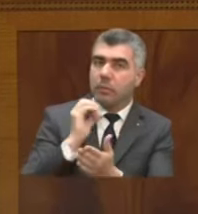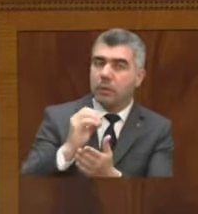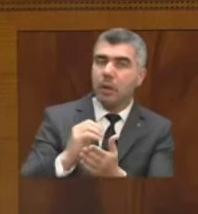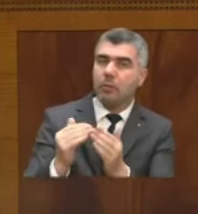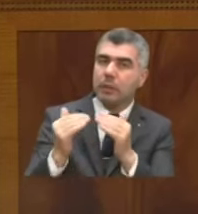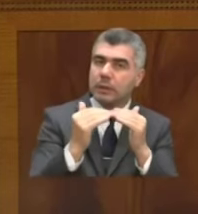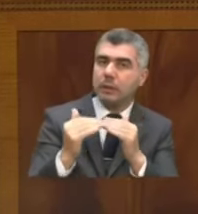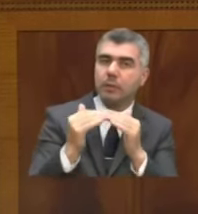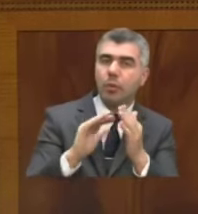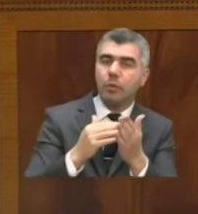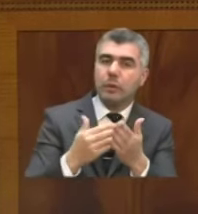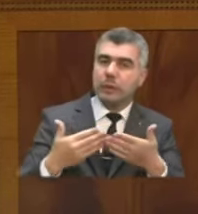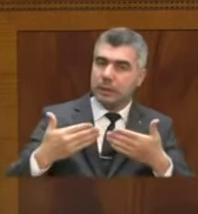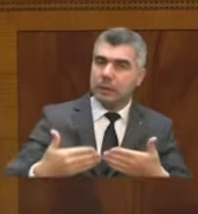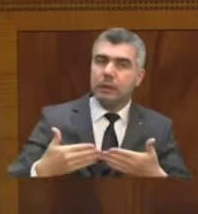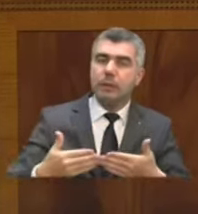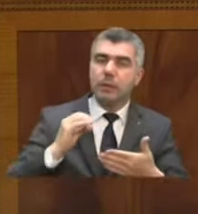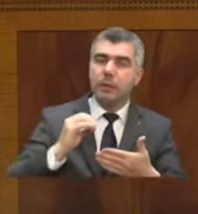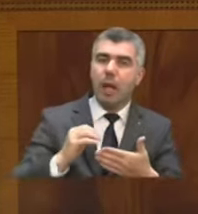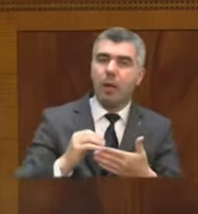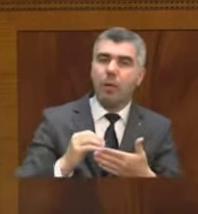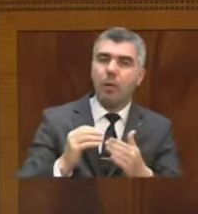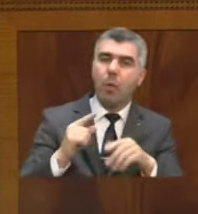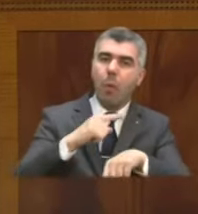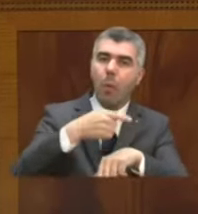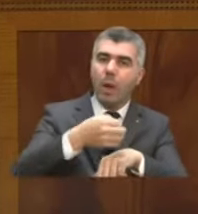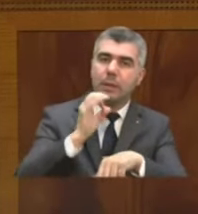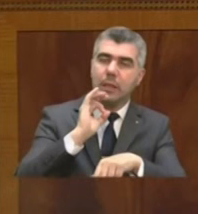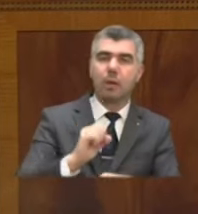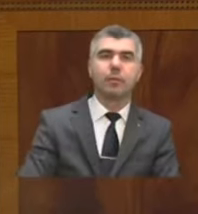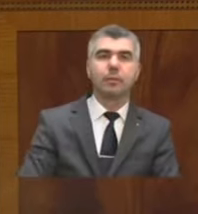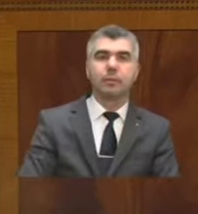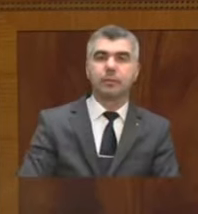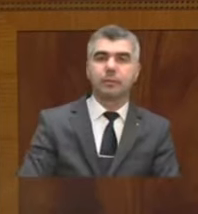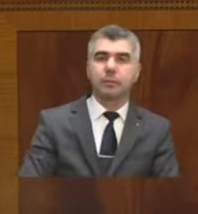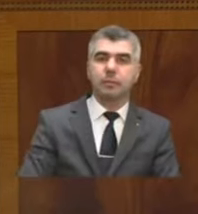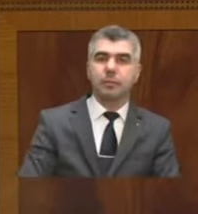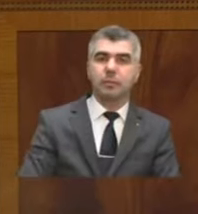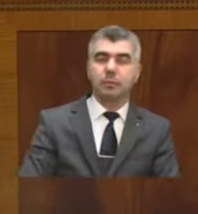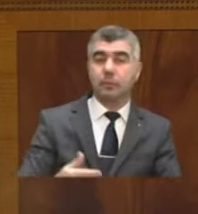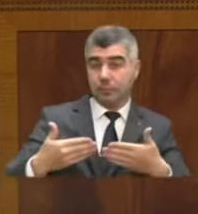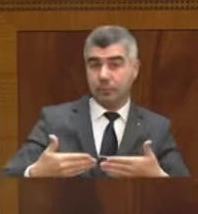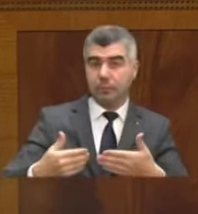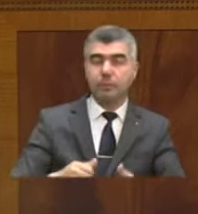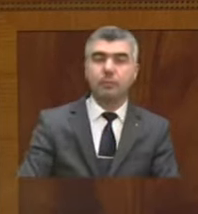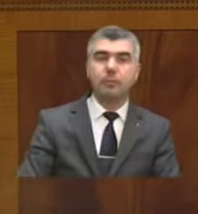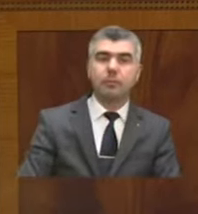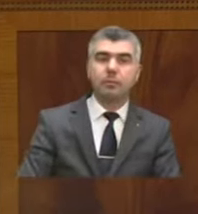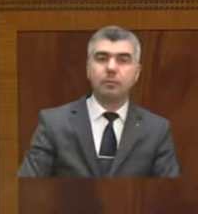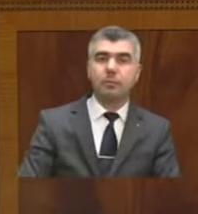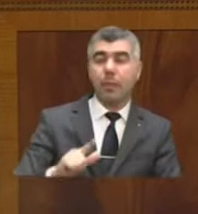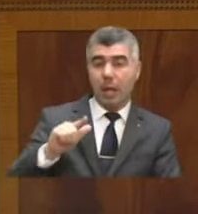مع الإيقاع التعليمي للتلميذات والتلاميذ. وفي هذا الإطار تم